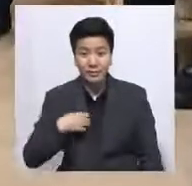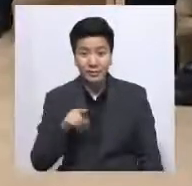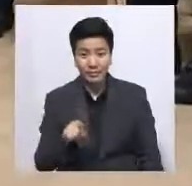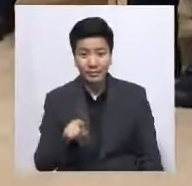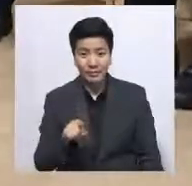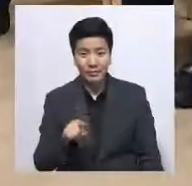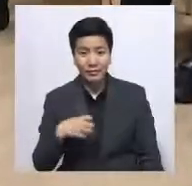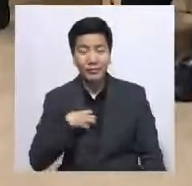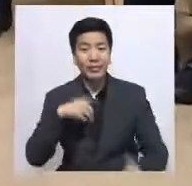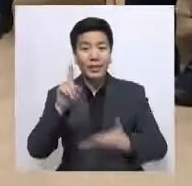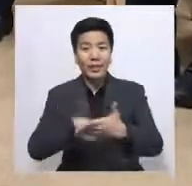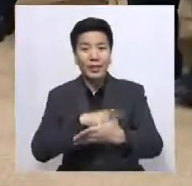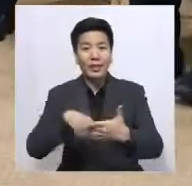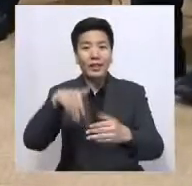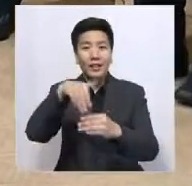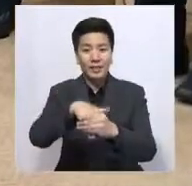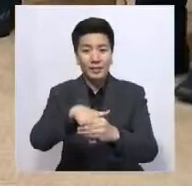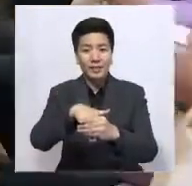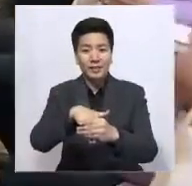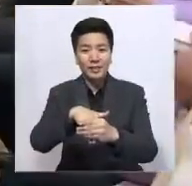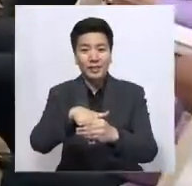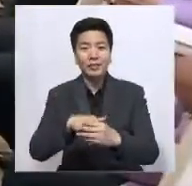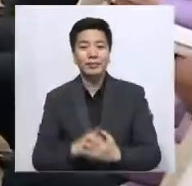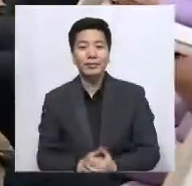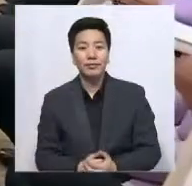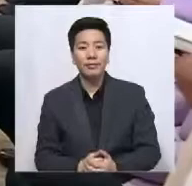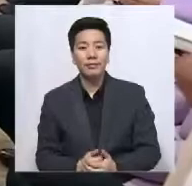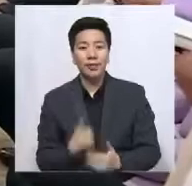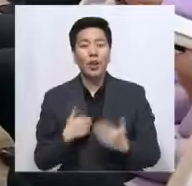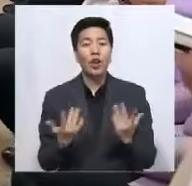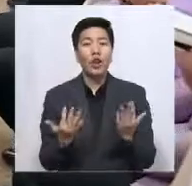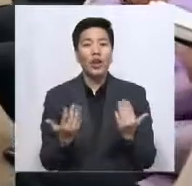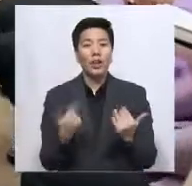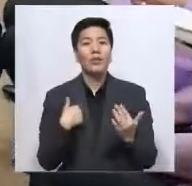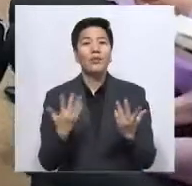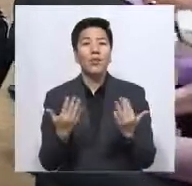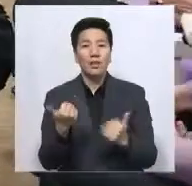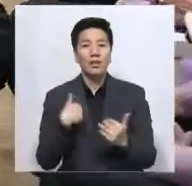ยากเลือกตั้งให้เร็วขึ้นอ่ะ โน่นครับ โน่นอ่ะ ผมรอได้ครับท่าน